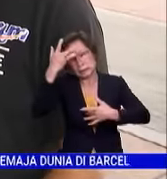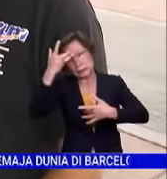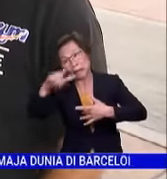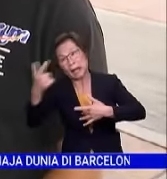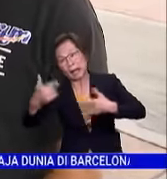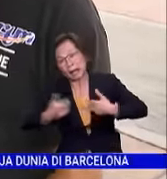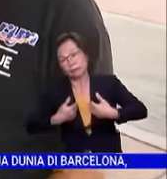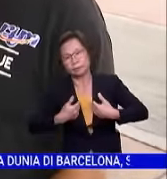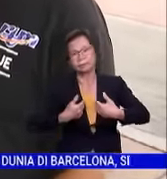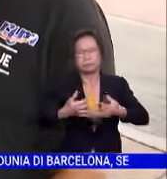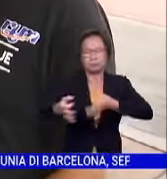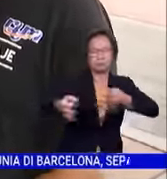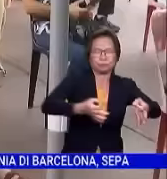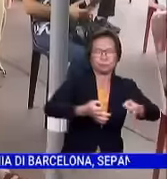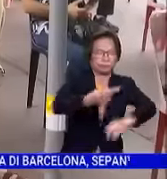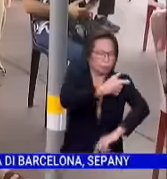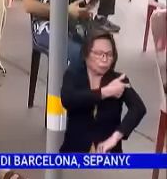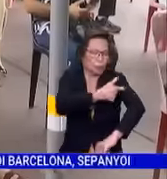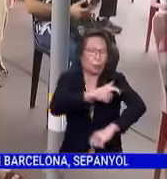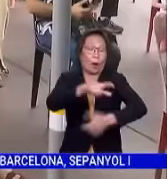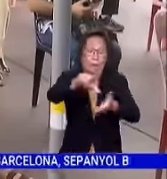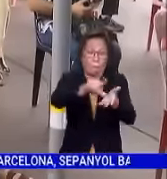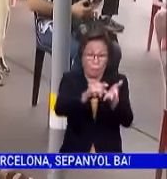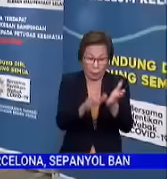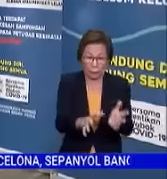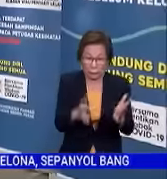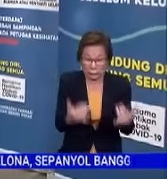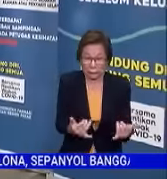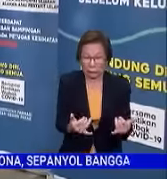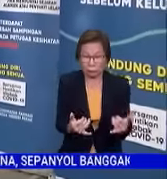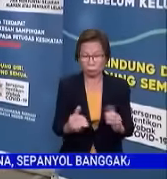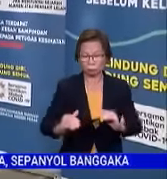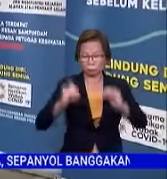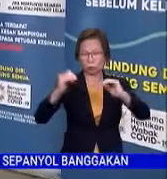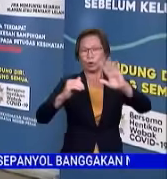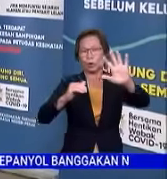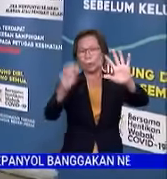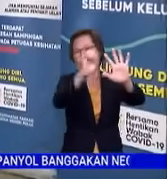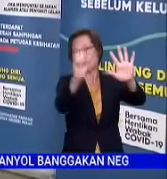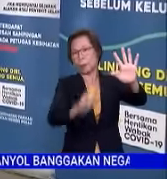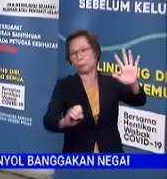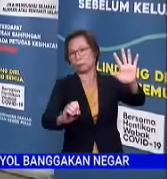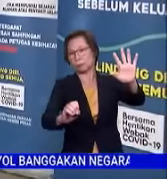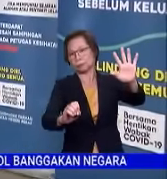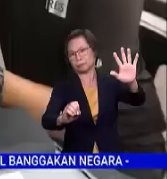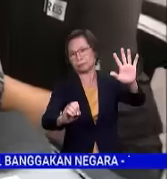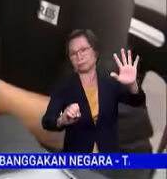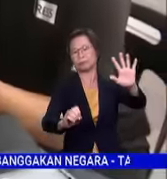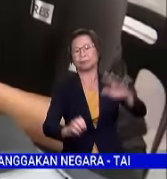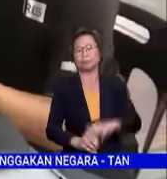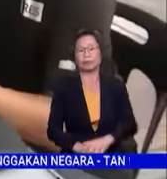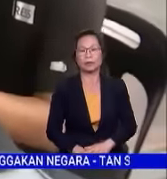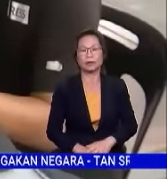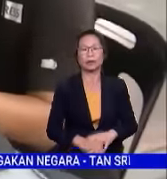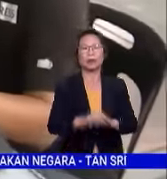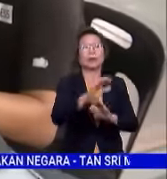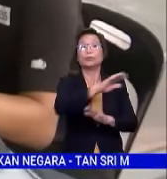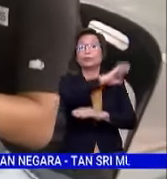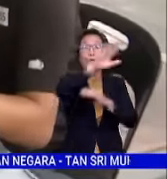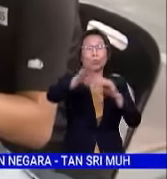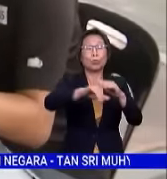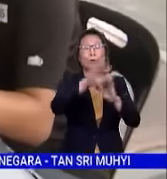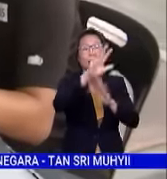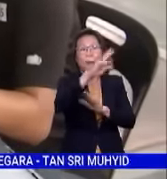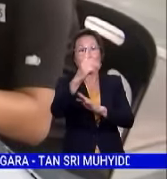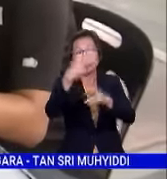Mengulas lanjut pemberian vaksin untuk petugas media kini pada tahap 5% daripada keseluruhan 5,000 nama